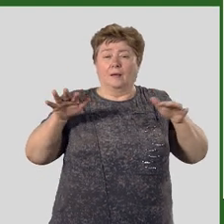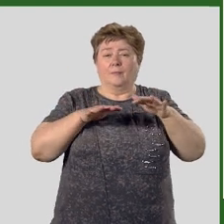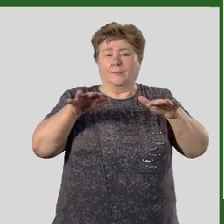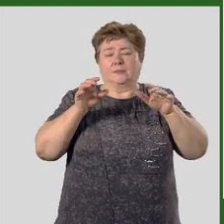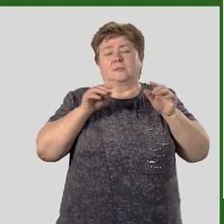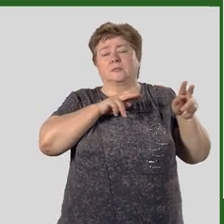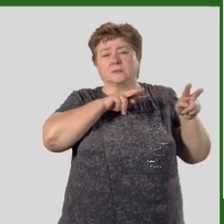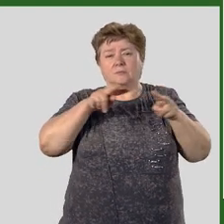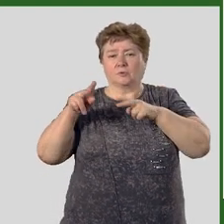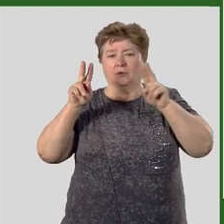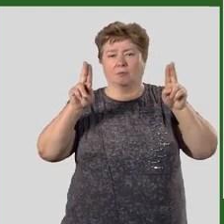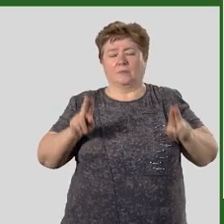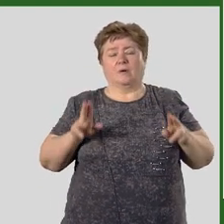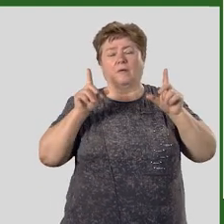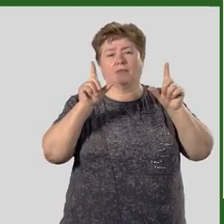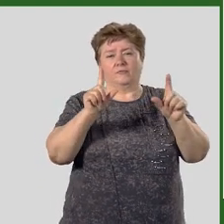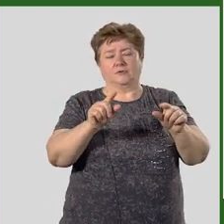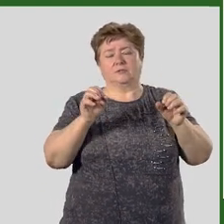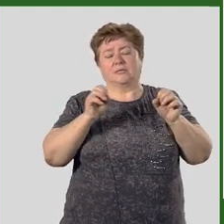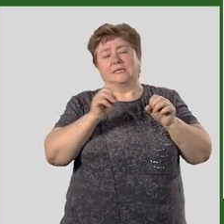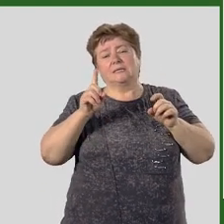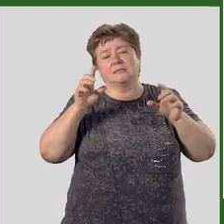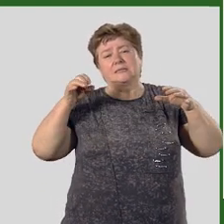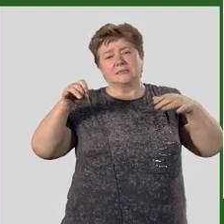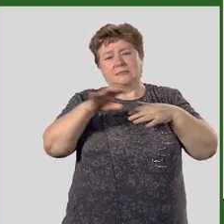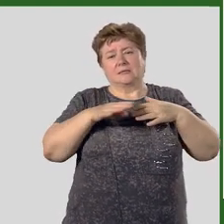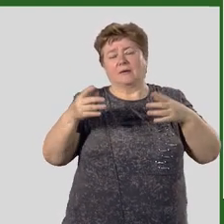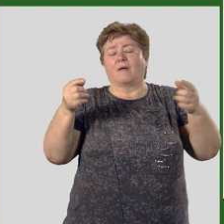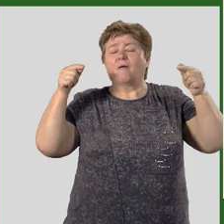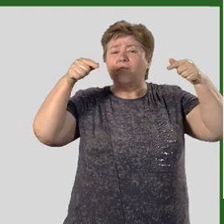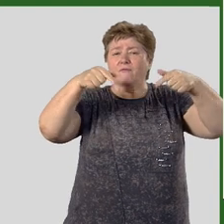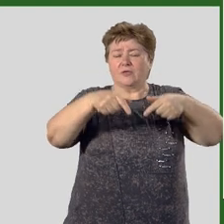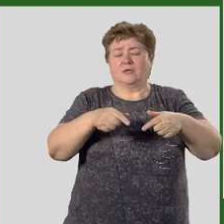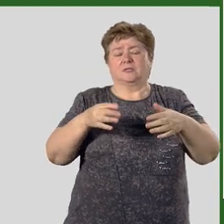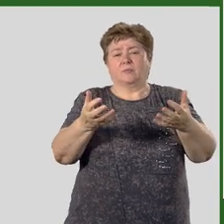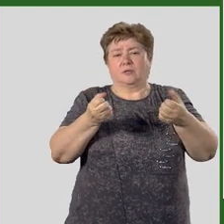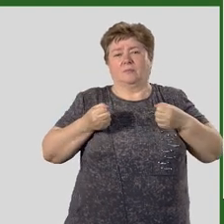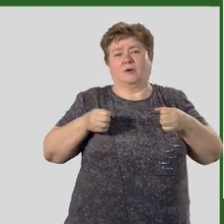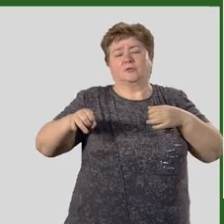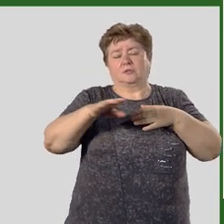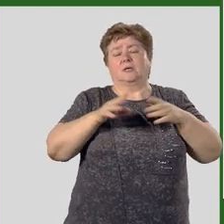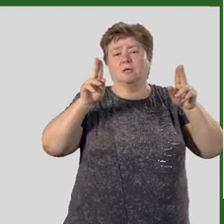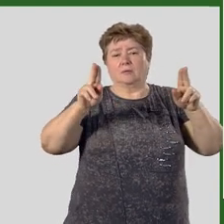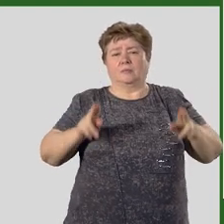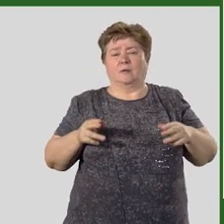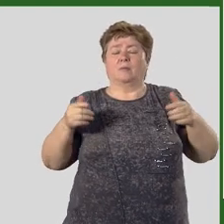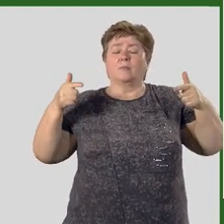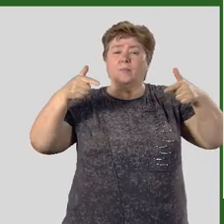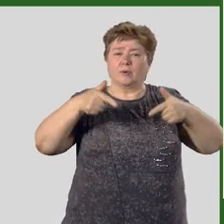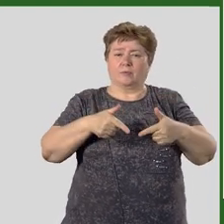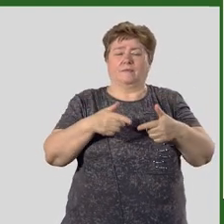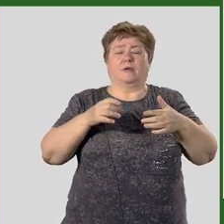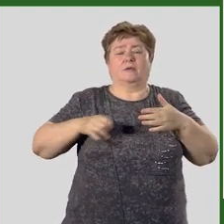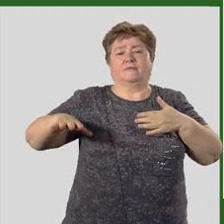Миграция с соблюдением правил выезда из страны, въезда в принимающую страну и правил пребывания